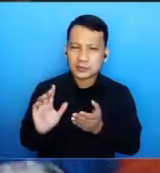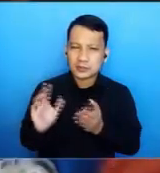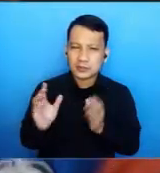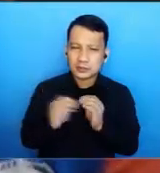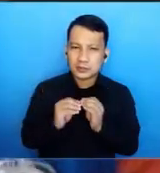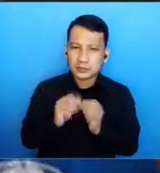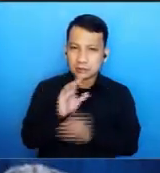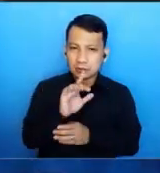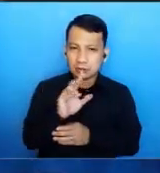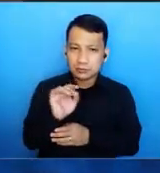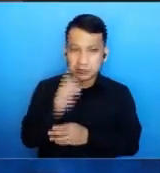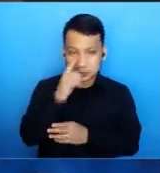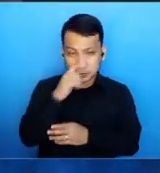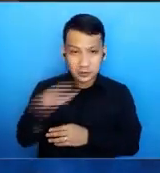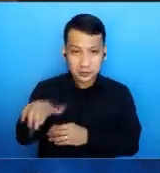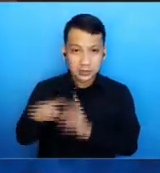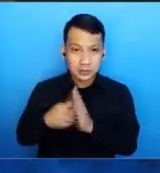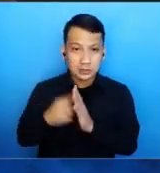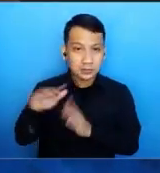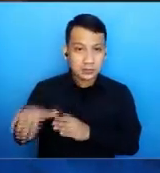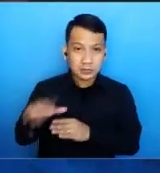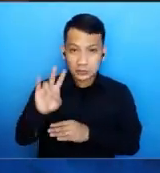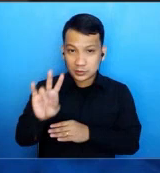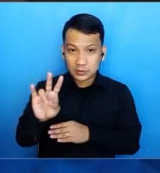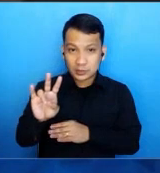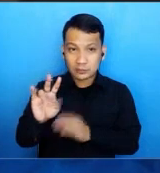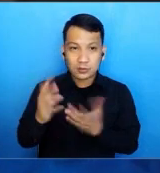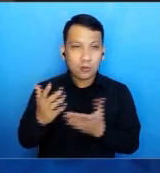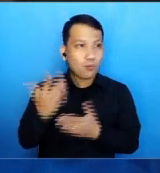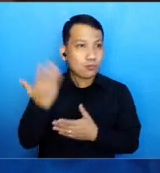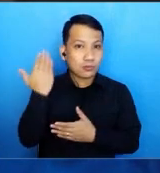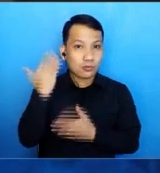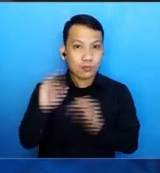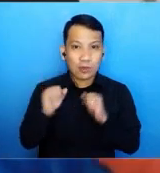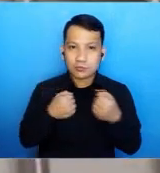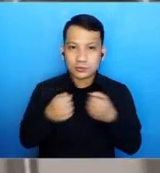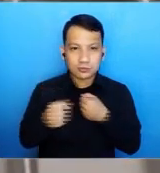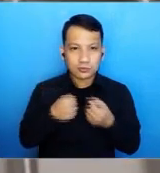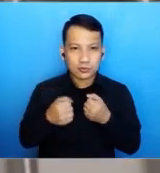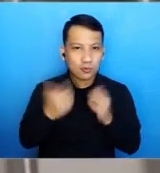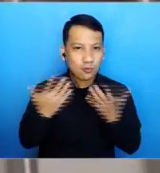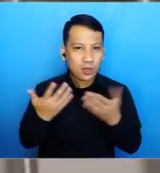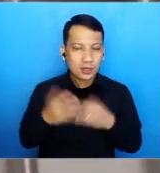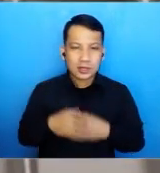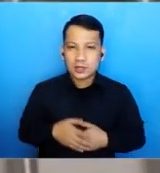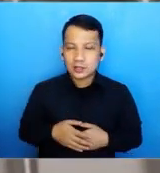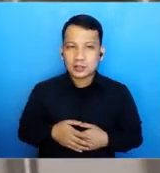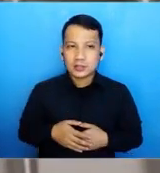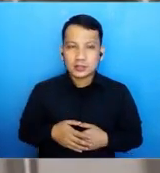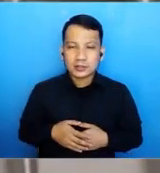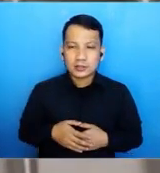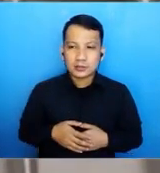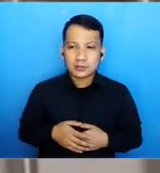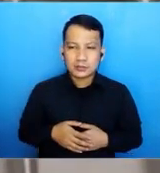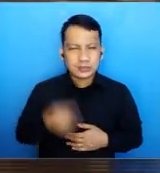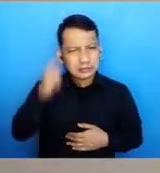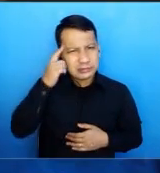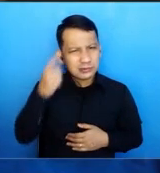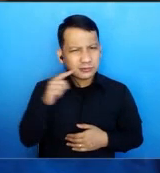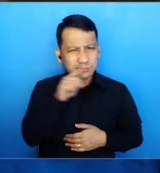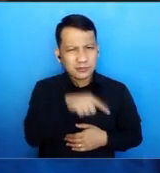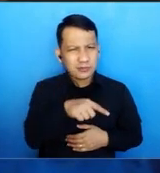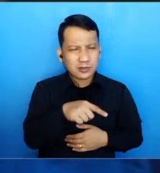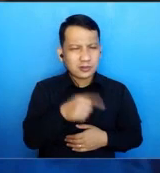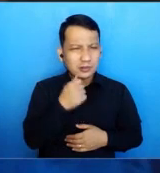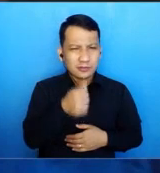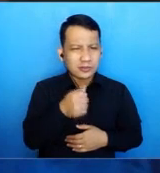7 years old pa ako. Bali, wala po kasi talaga ng sports na sinasalihan. Mm-hmm. Hindi ko rin po siya naiisip na sumali sa sports.